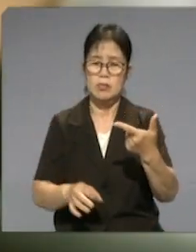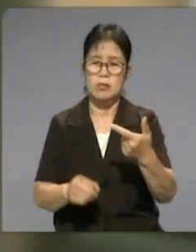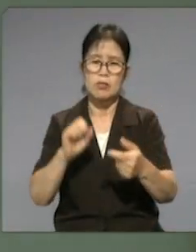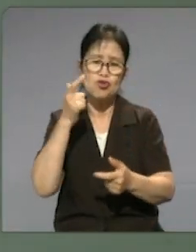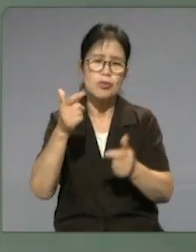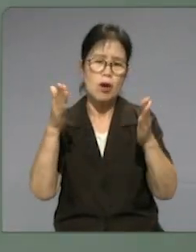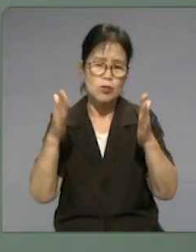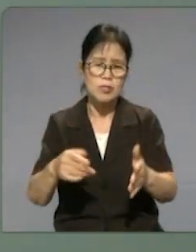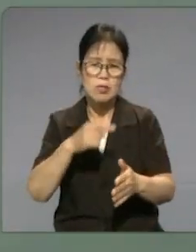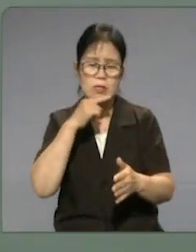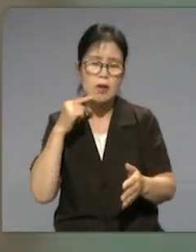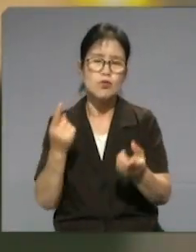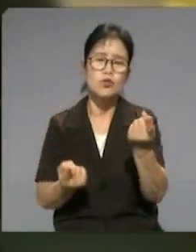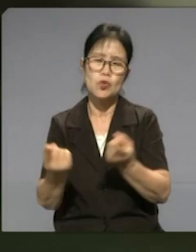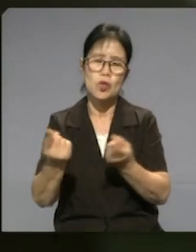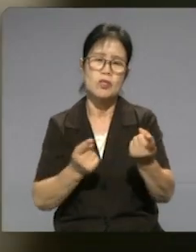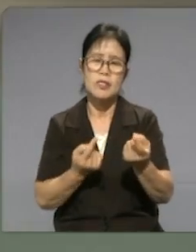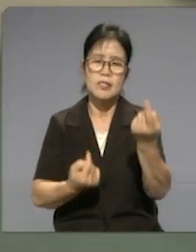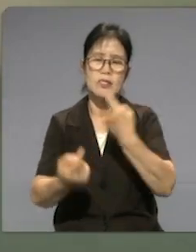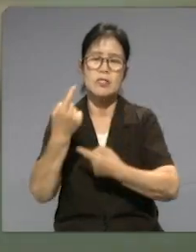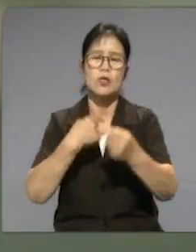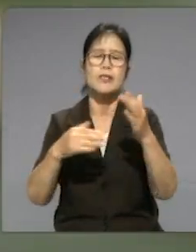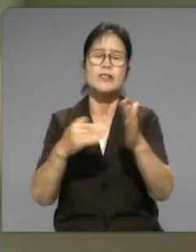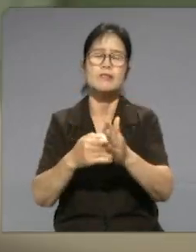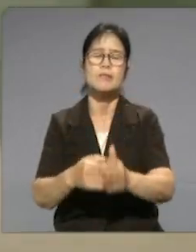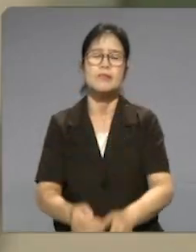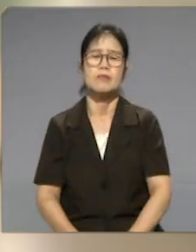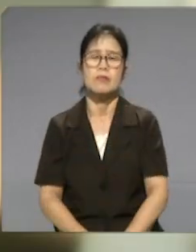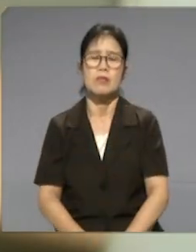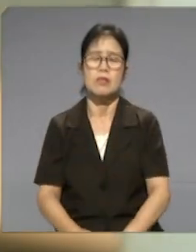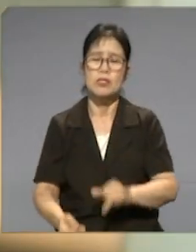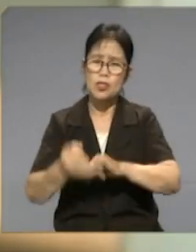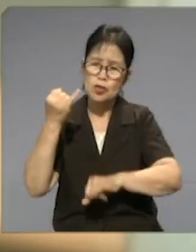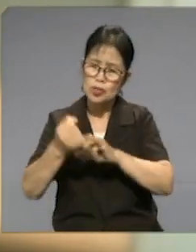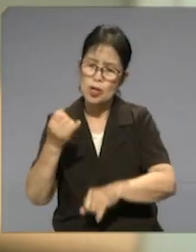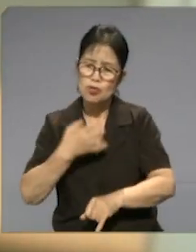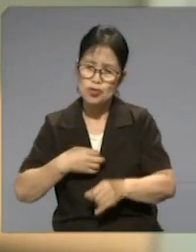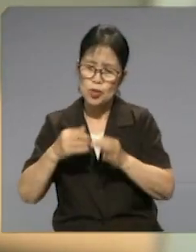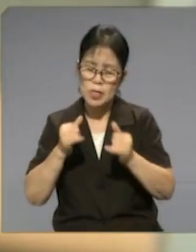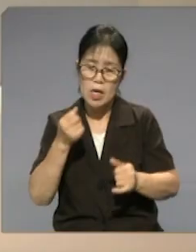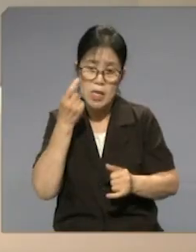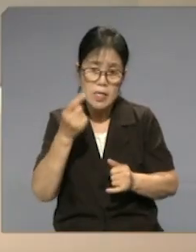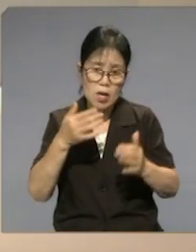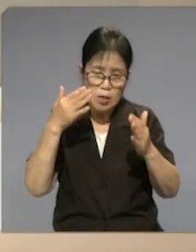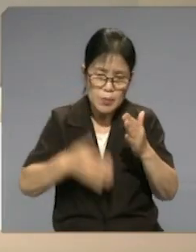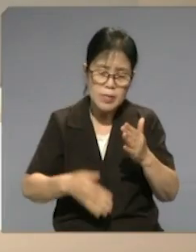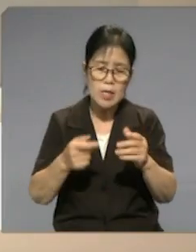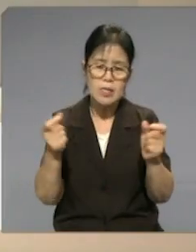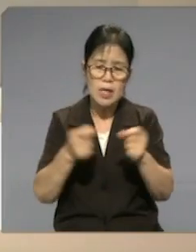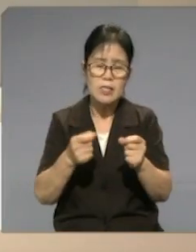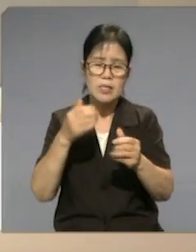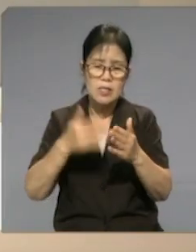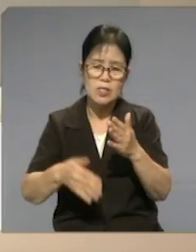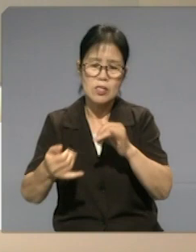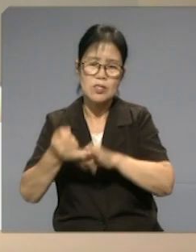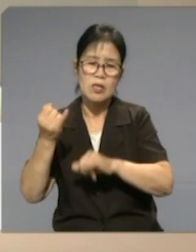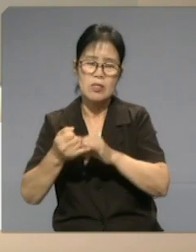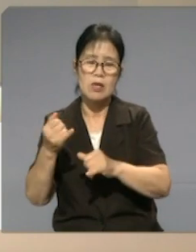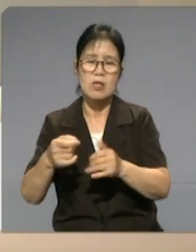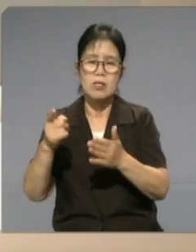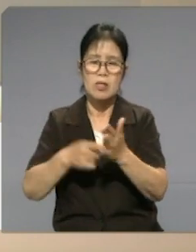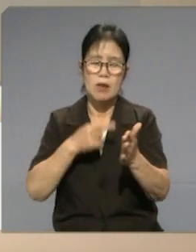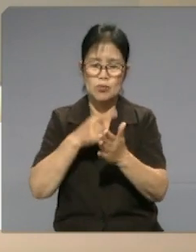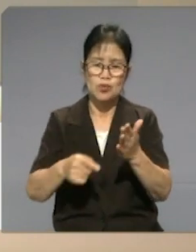새 채무조정을 신청한 것입니다. 연체 우려자나 1개월 미만 단기 연체자에 대해 채무 상환을